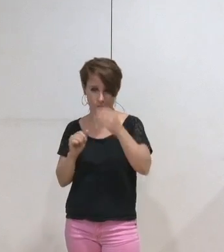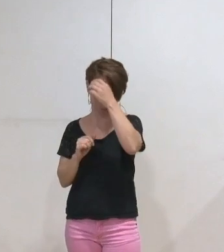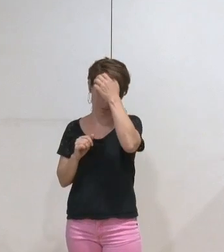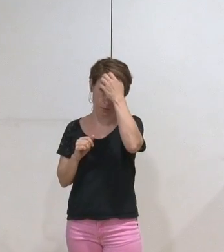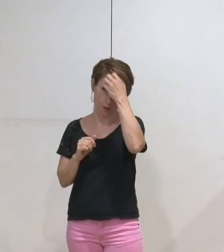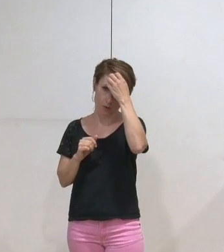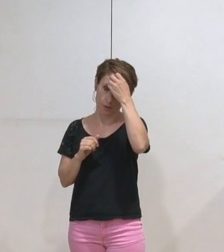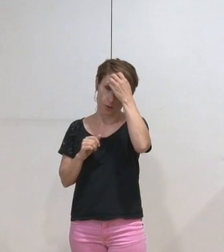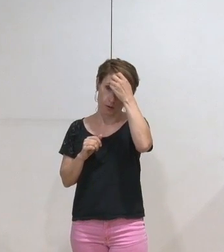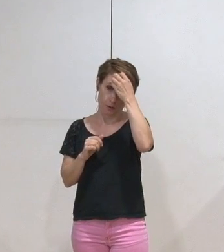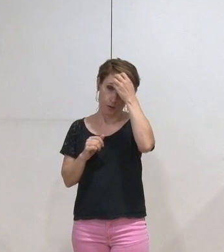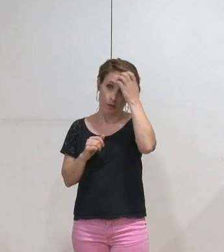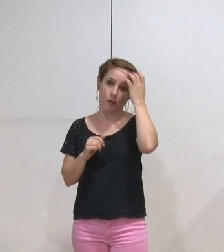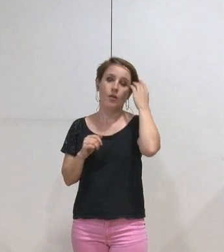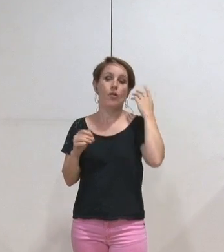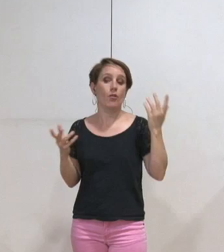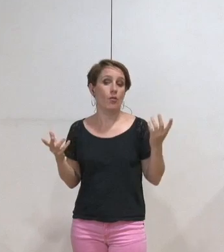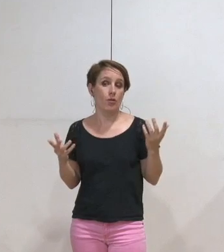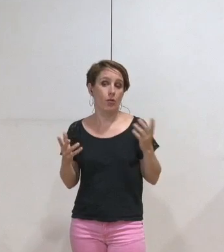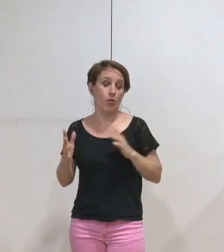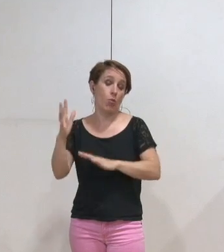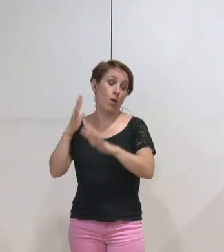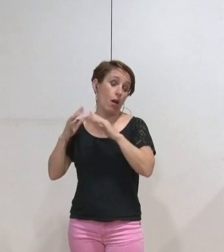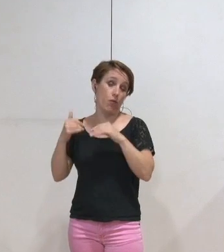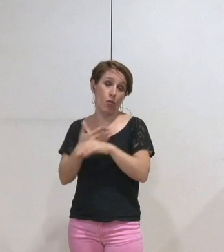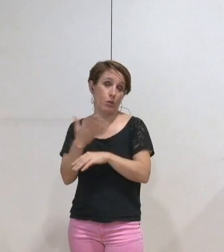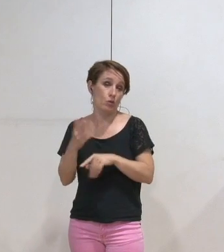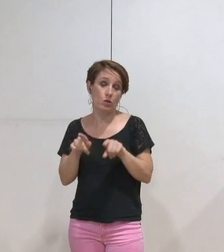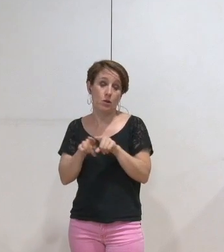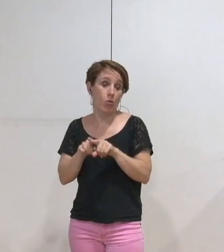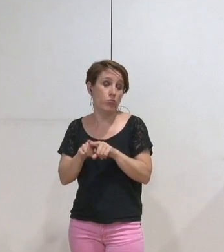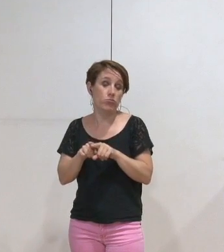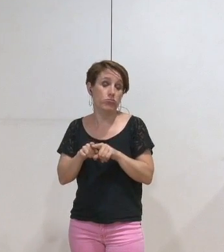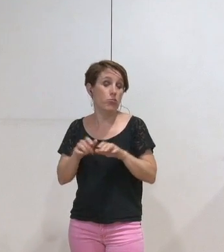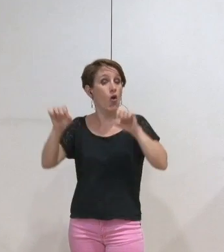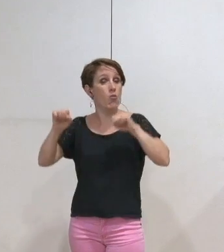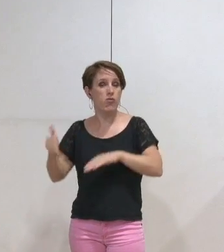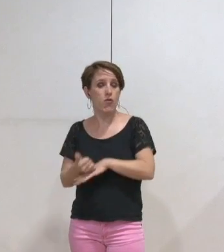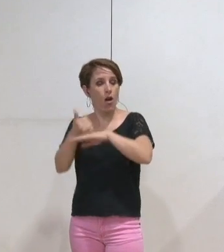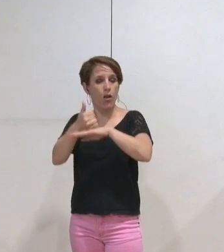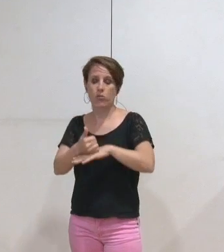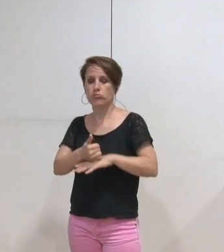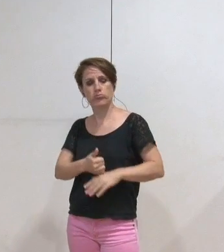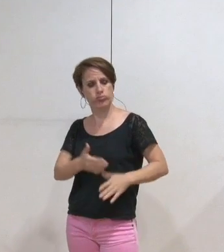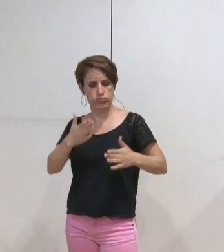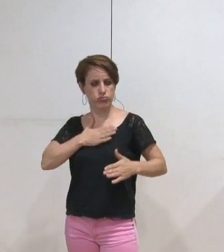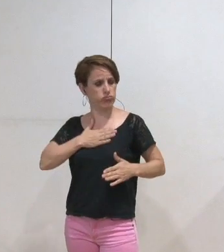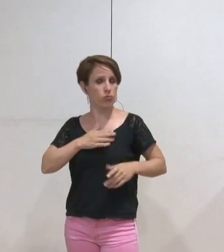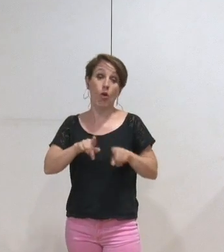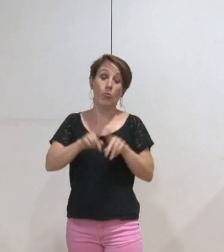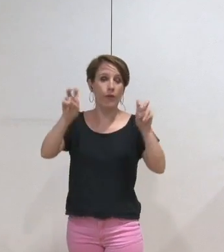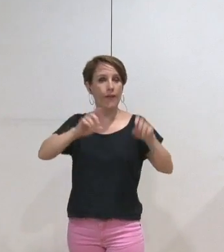pouvoir banal qui s'autojustifie de corporatisme qui se défend de voir possiblement de certaines dictatures